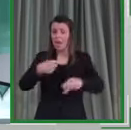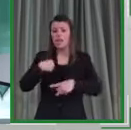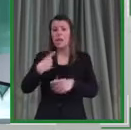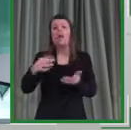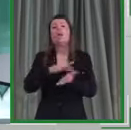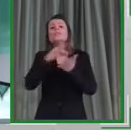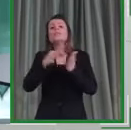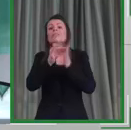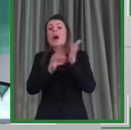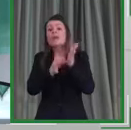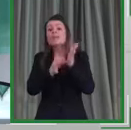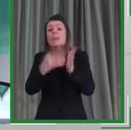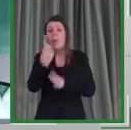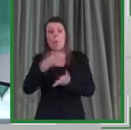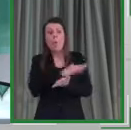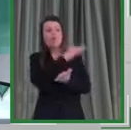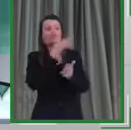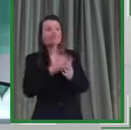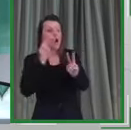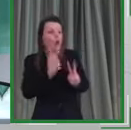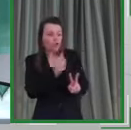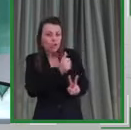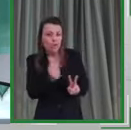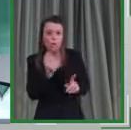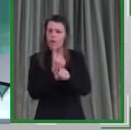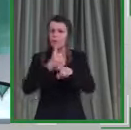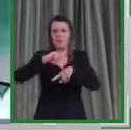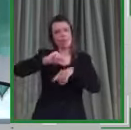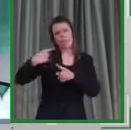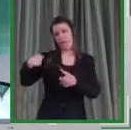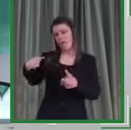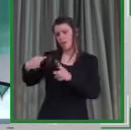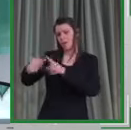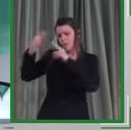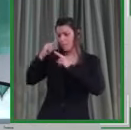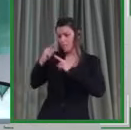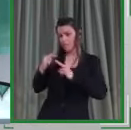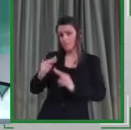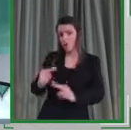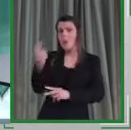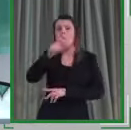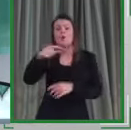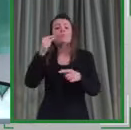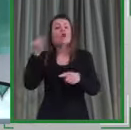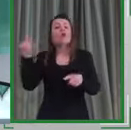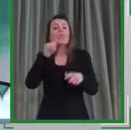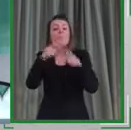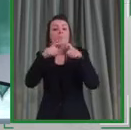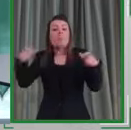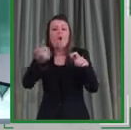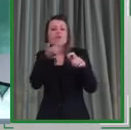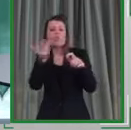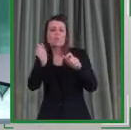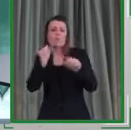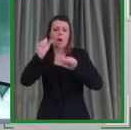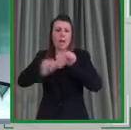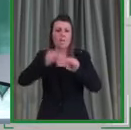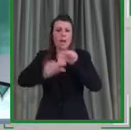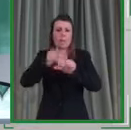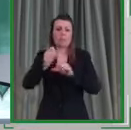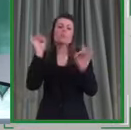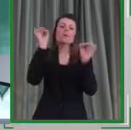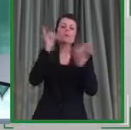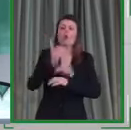più ampio proprio perché il numero dei tamponi che vengono fatti a volte può cambiare a volte la domenica non vengono